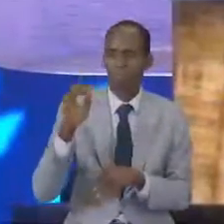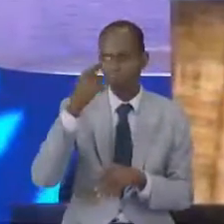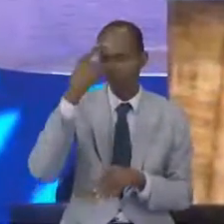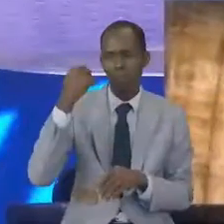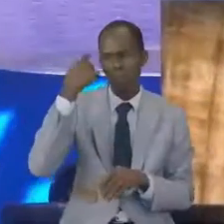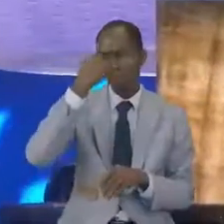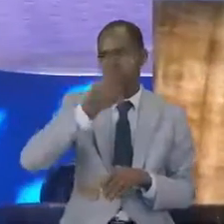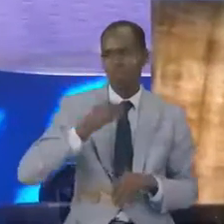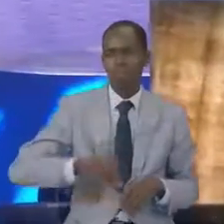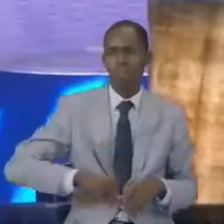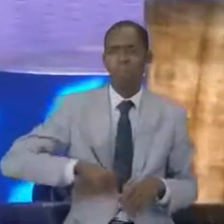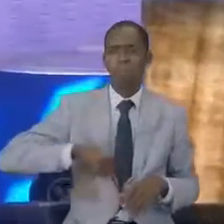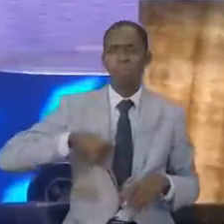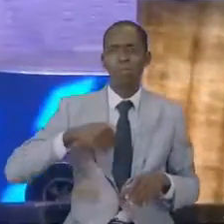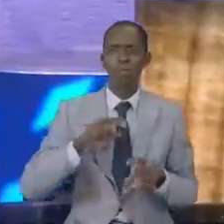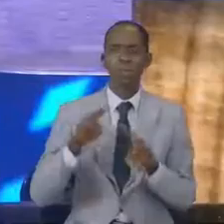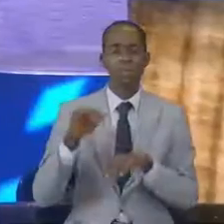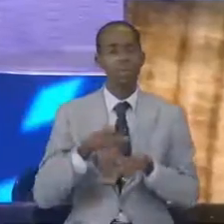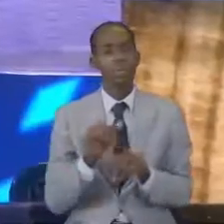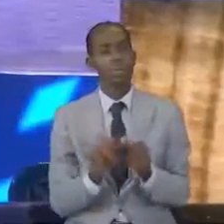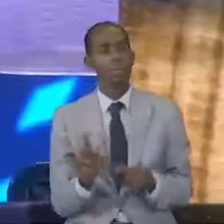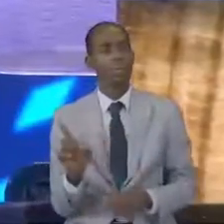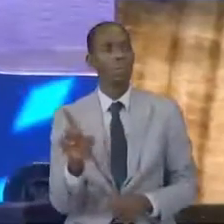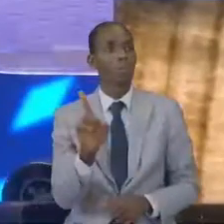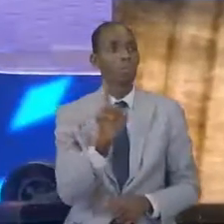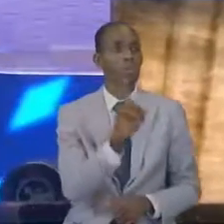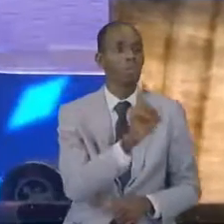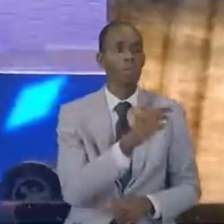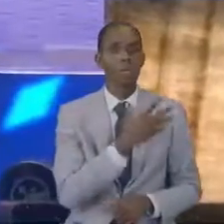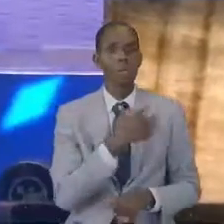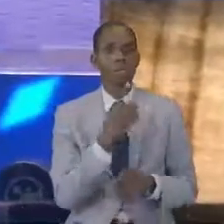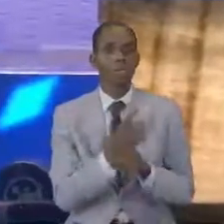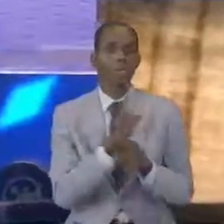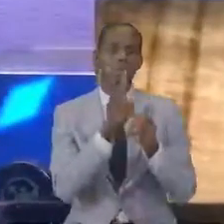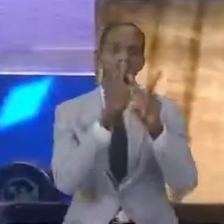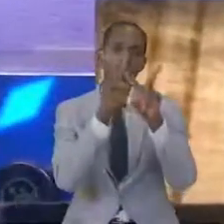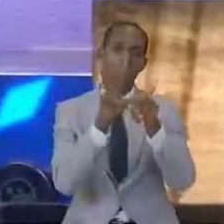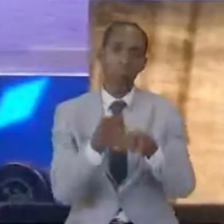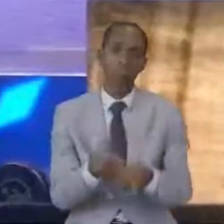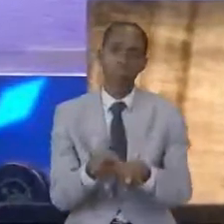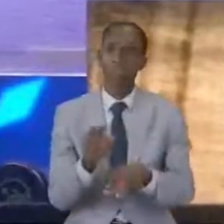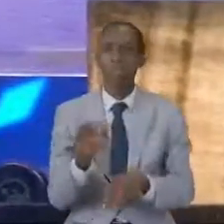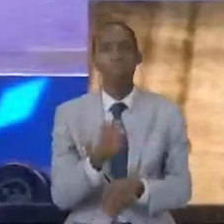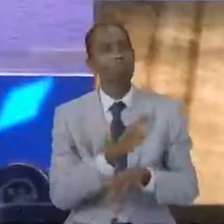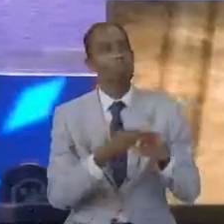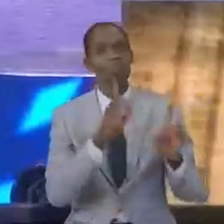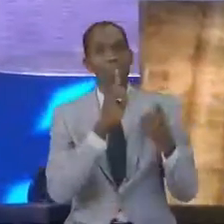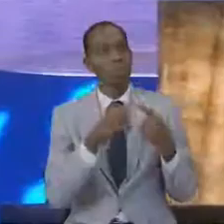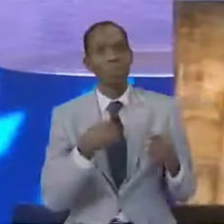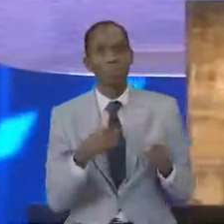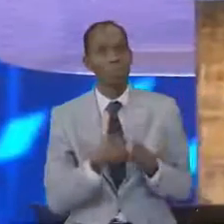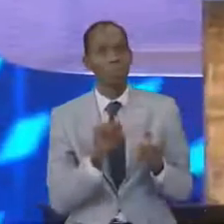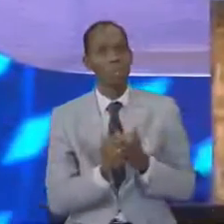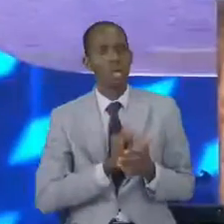elle personne peut lui prêcher elle elle rabaisse est dénigre tout le monde elle regarde tout le monde avec 3 ans